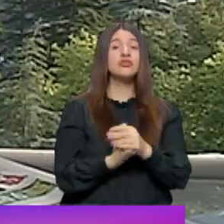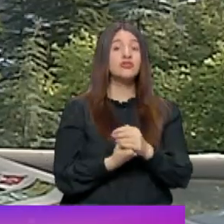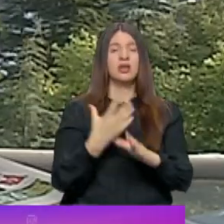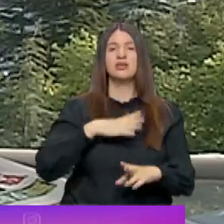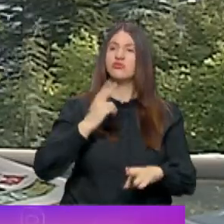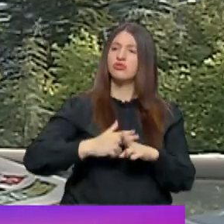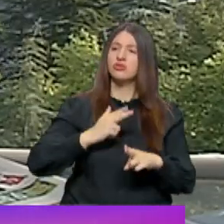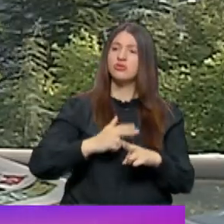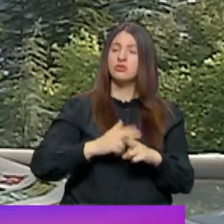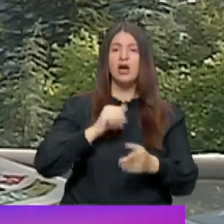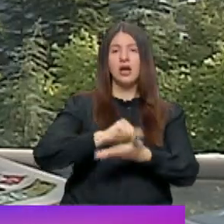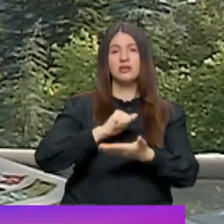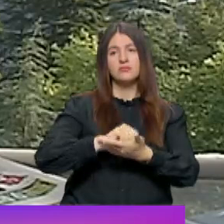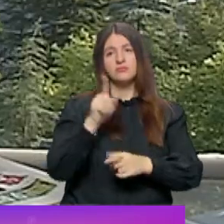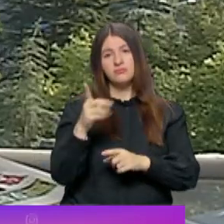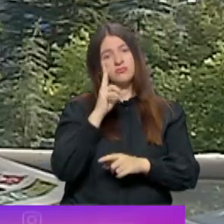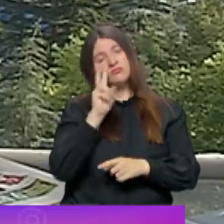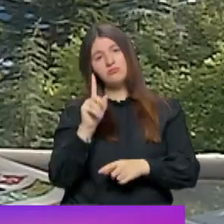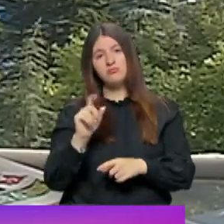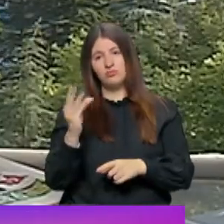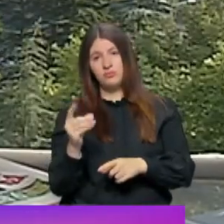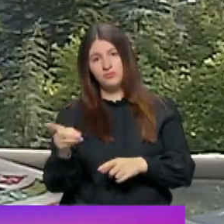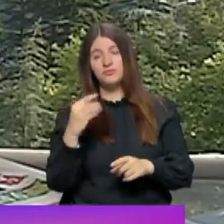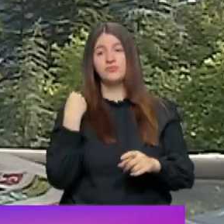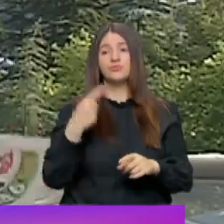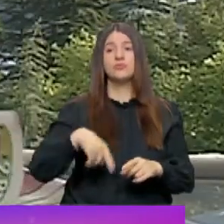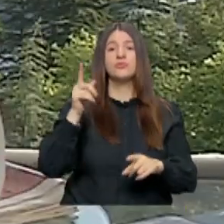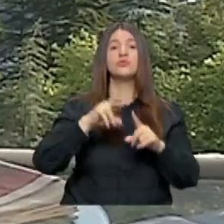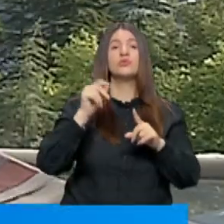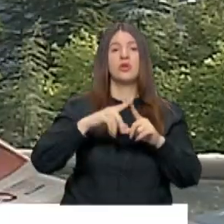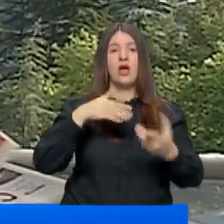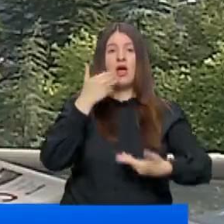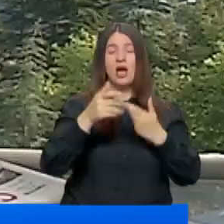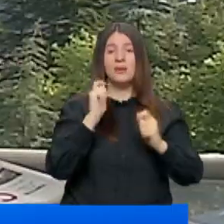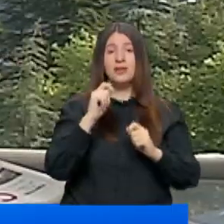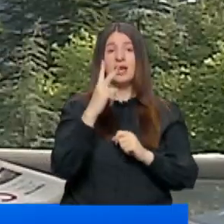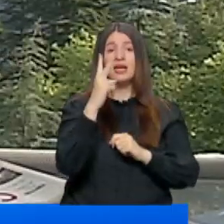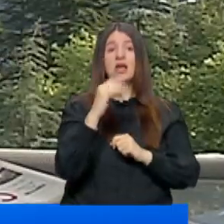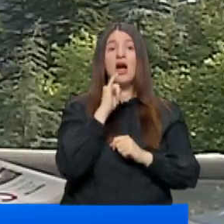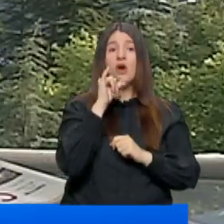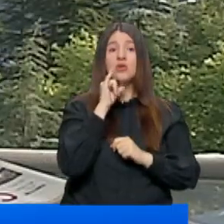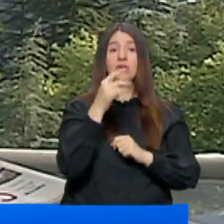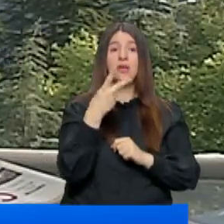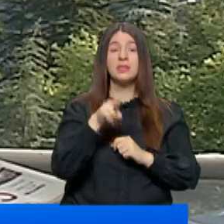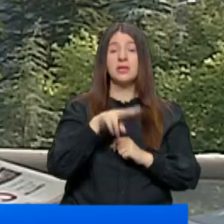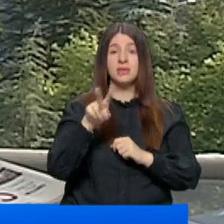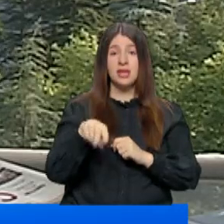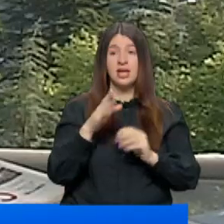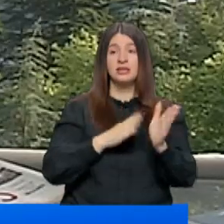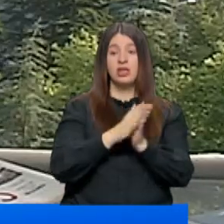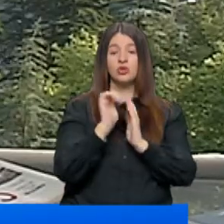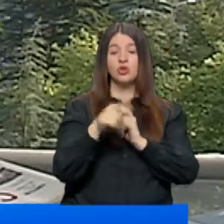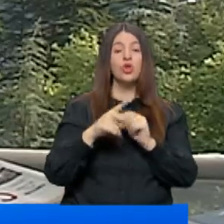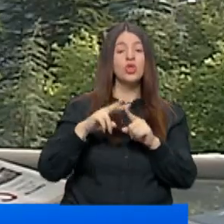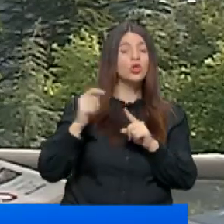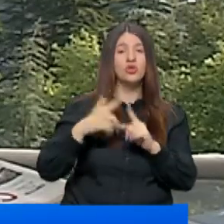İsterseniz hızlı bir şekilde gazetelerimize de bir geçiş yapmış olalım. Yeni günün notlarını aktarırken 2 Ağustos 2022 Salı günün